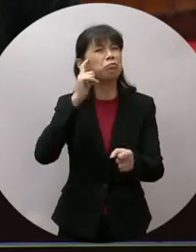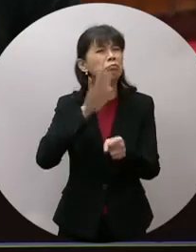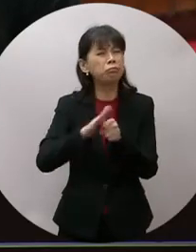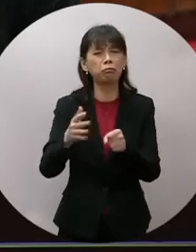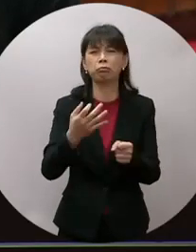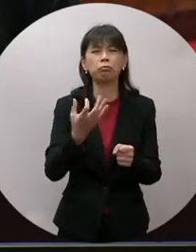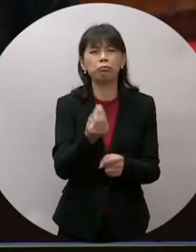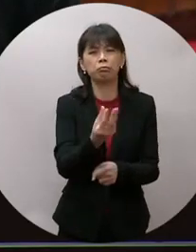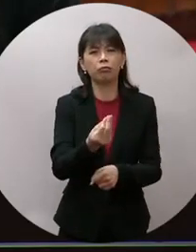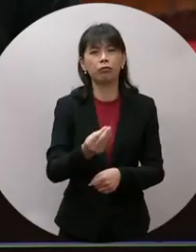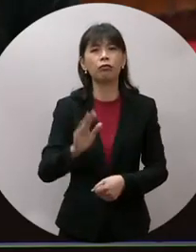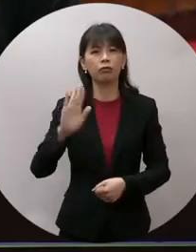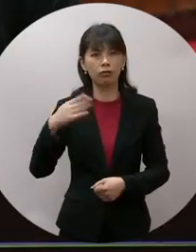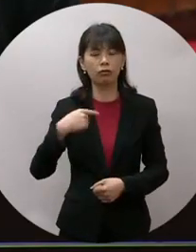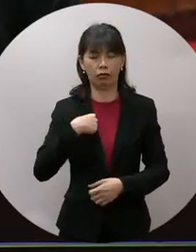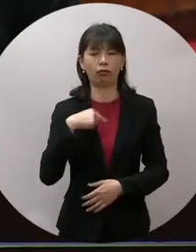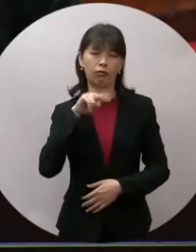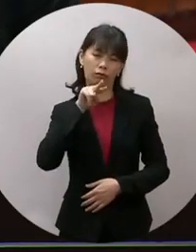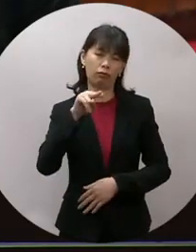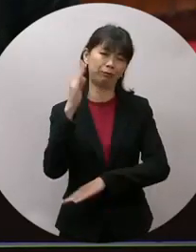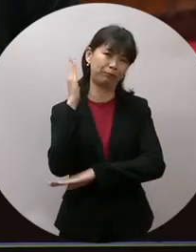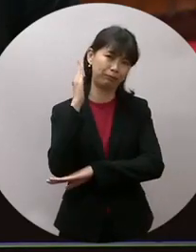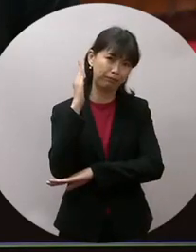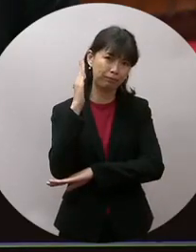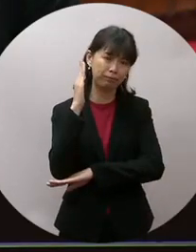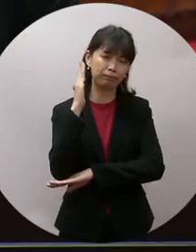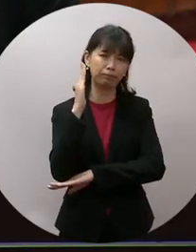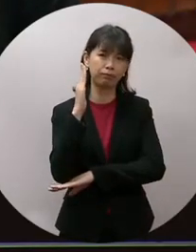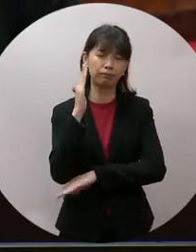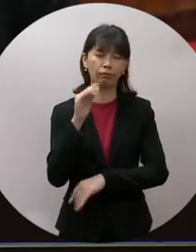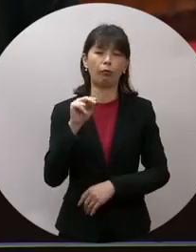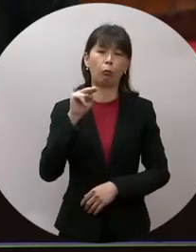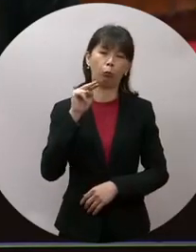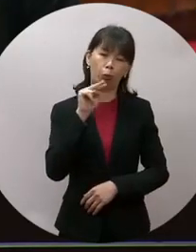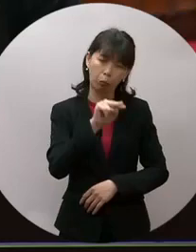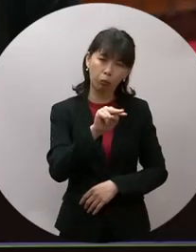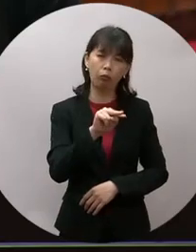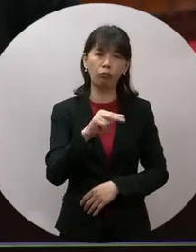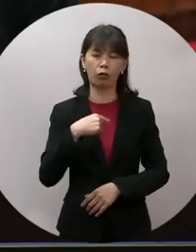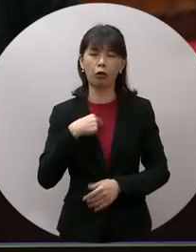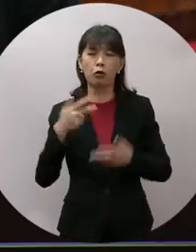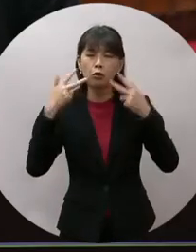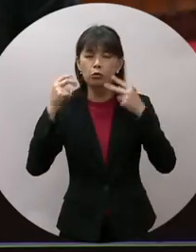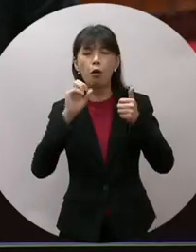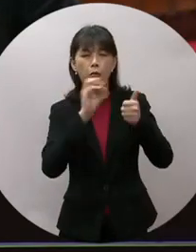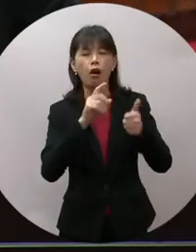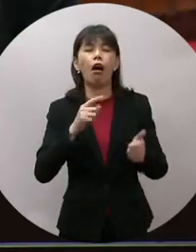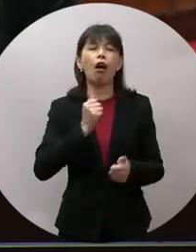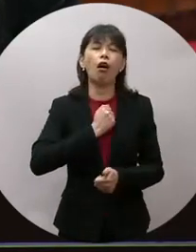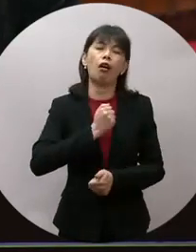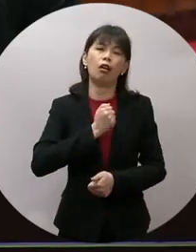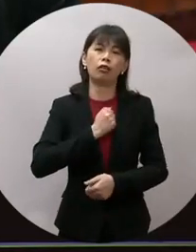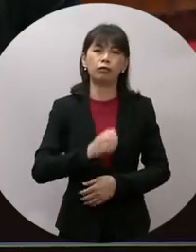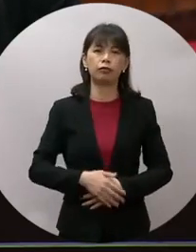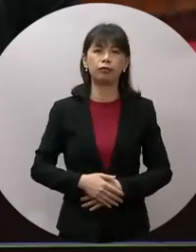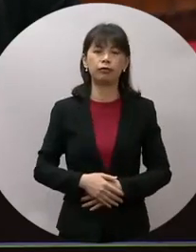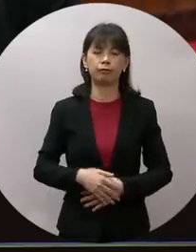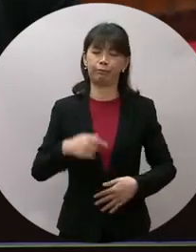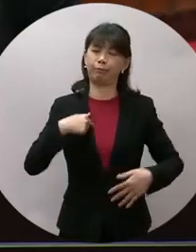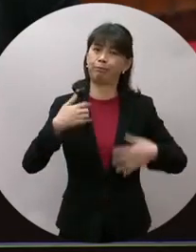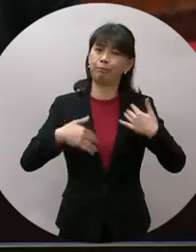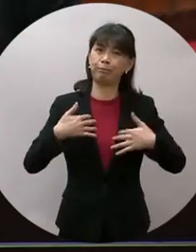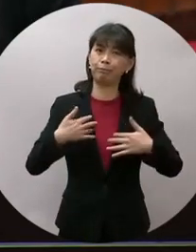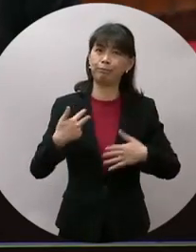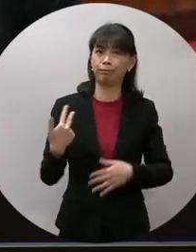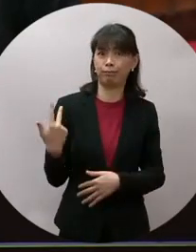意，但是我们看到政府听见看见我们的声音。我们很高兴上个礼